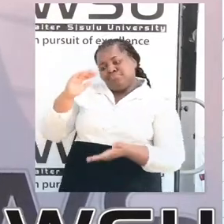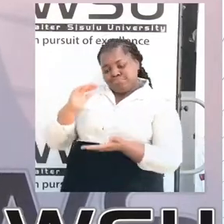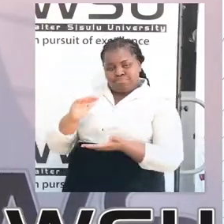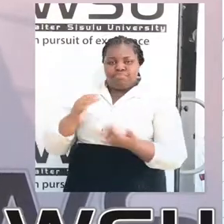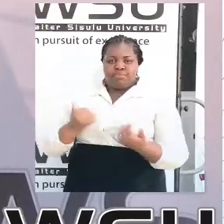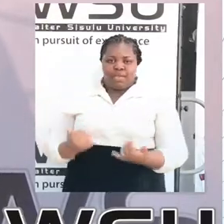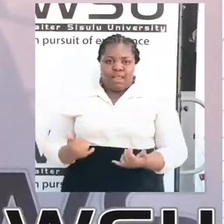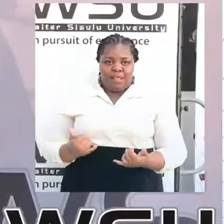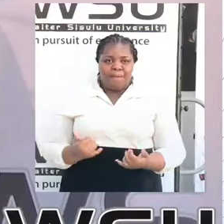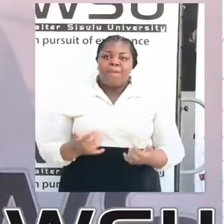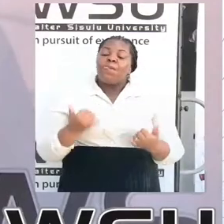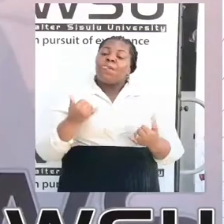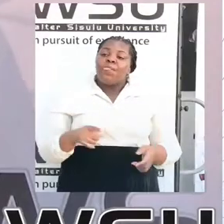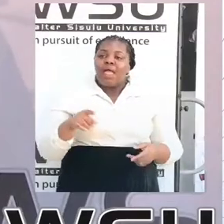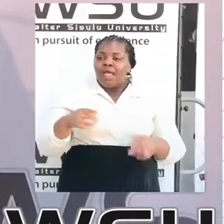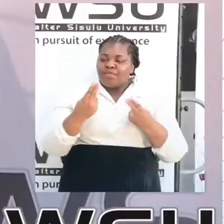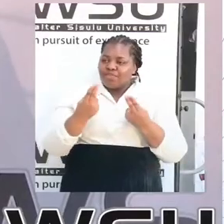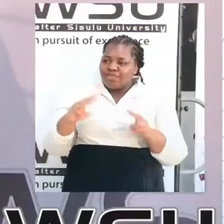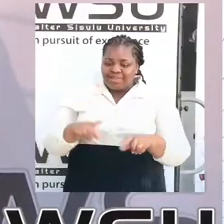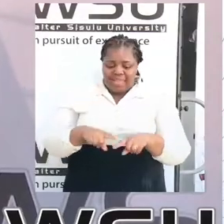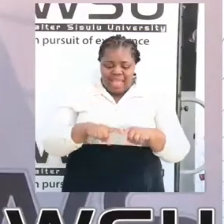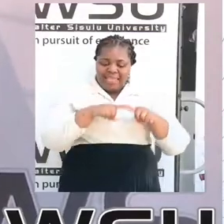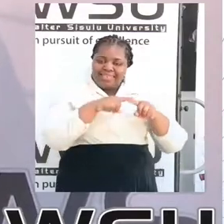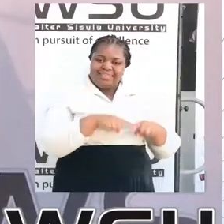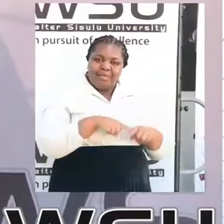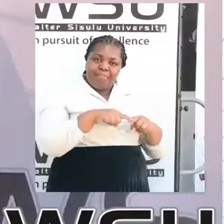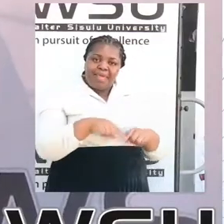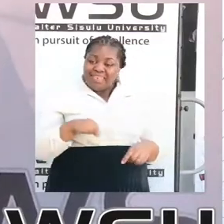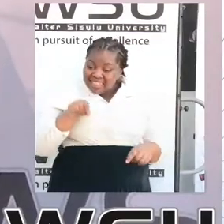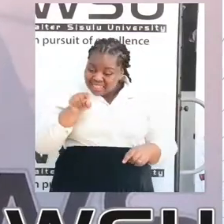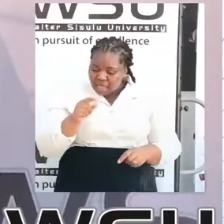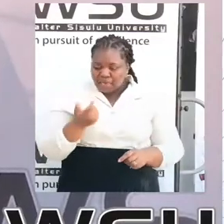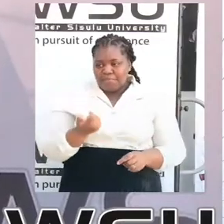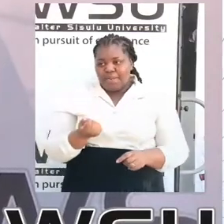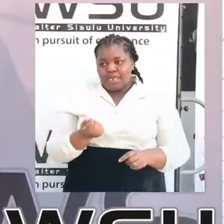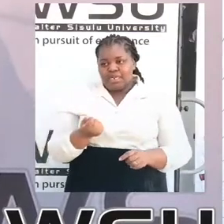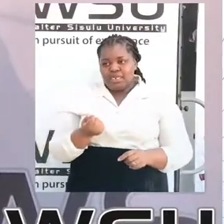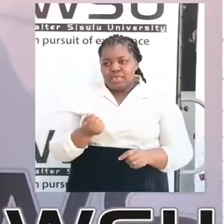imali. Le dyunivesithi ixhomekeke kuloo mali